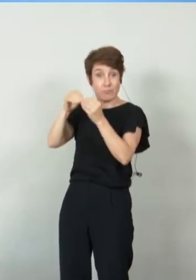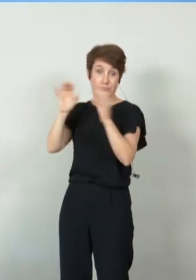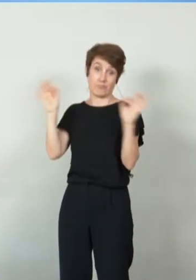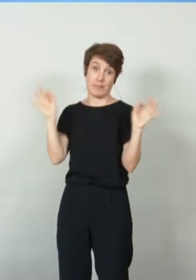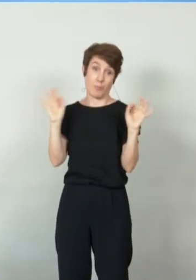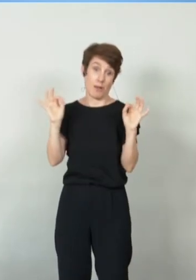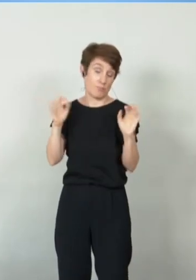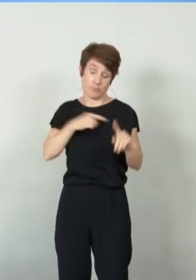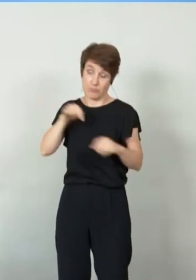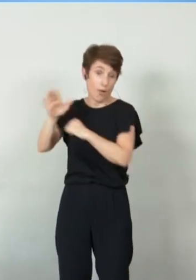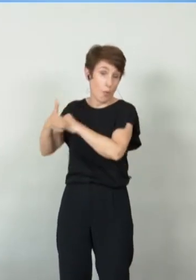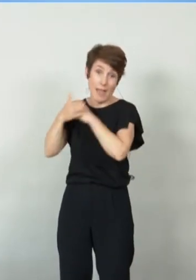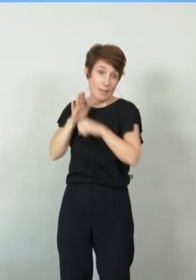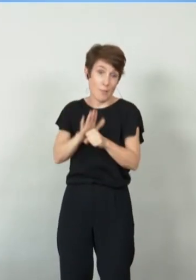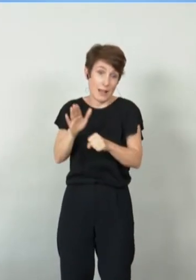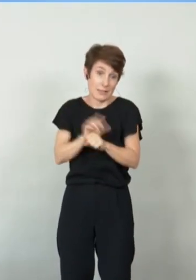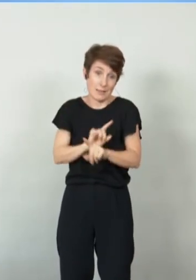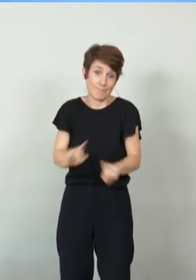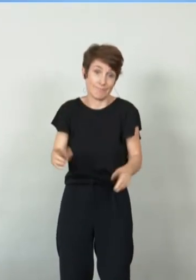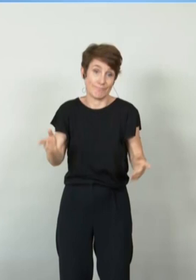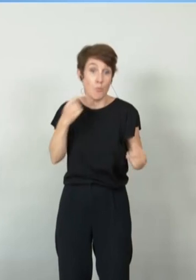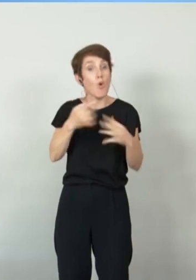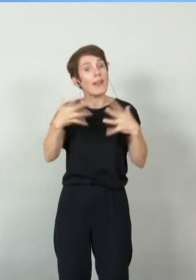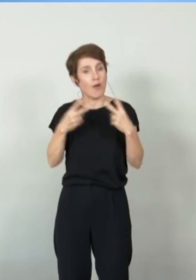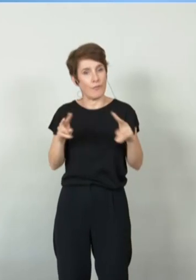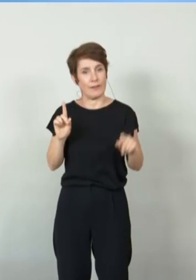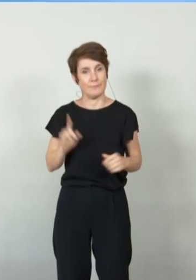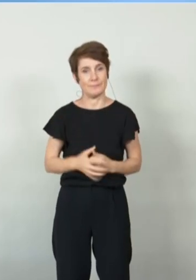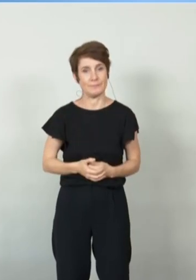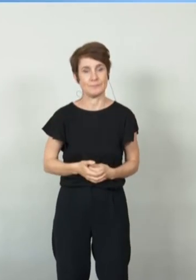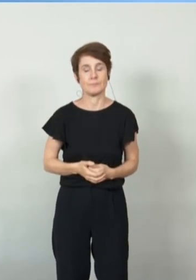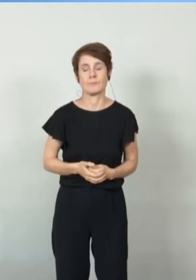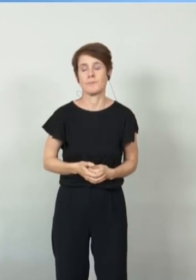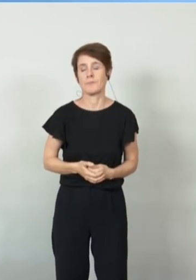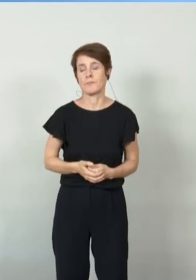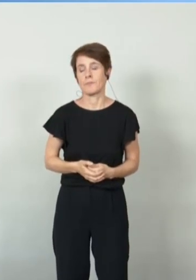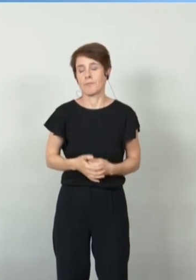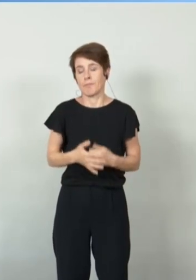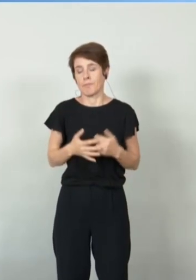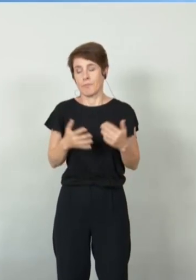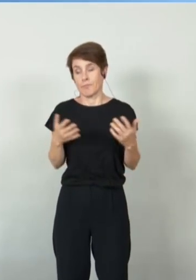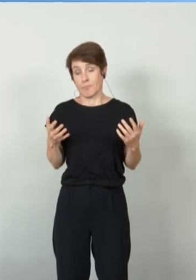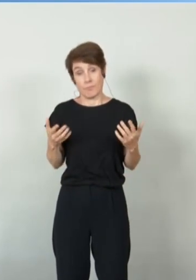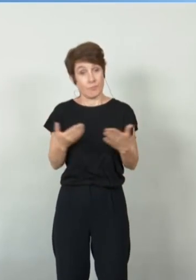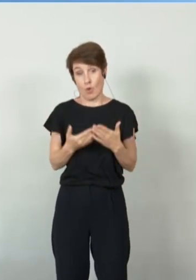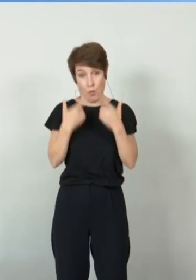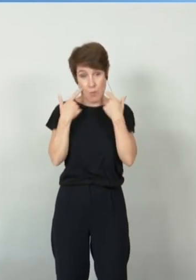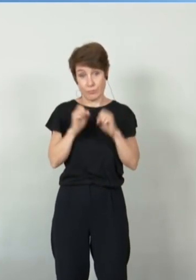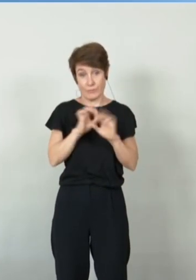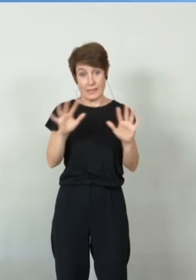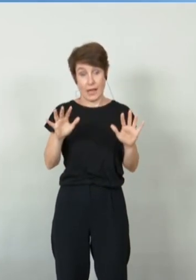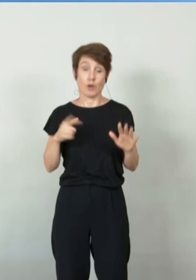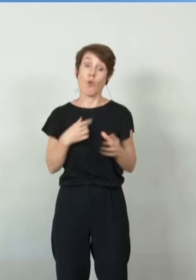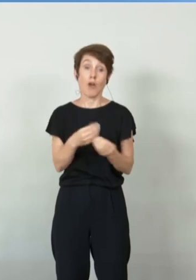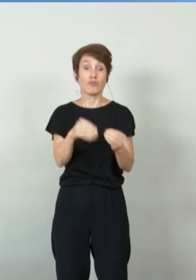les grandes collectivités donc là dessus les choses sont très claires voilà ce que je souhaitais